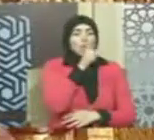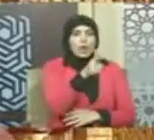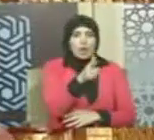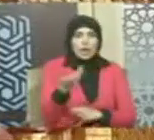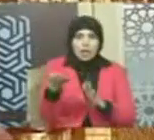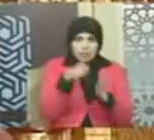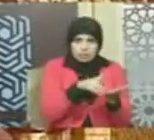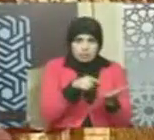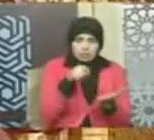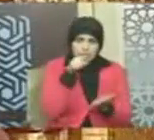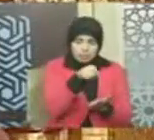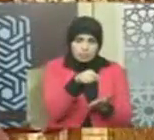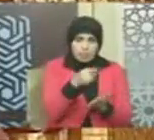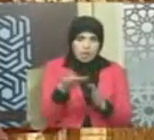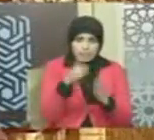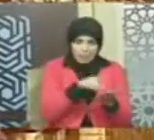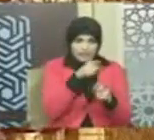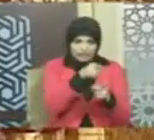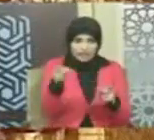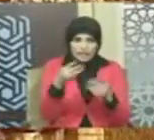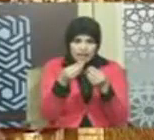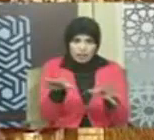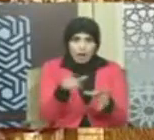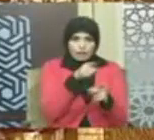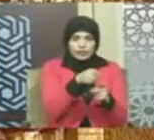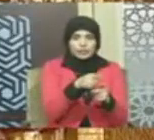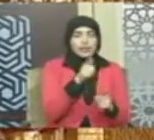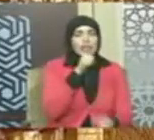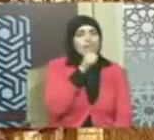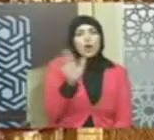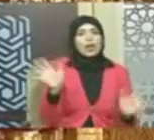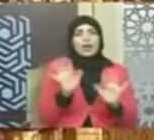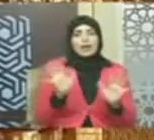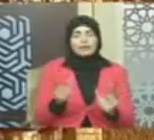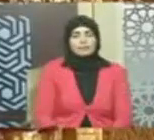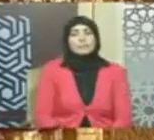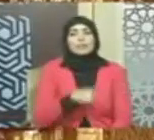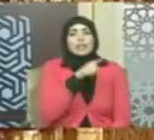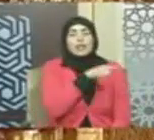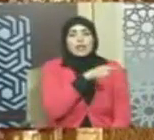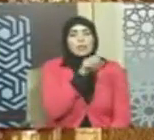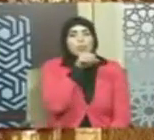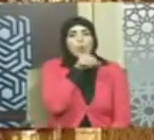فقال النبي صلى الله عليه وسلم: إني أفقد أحدا.